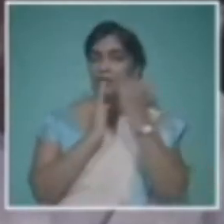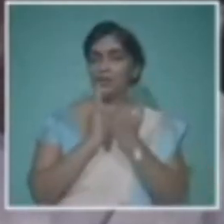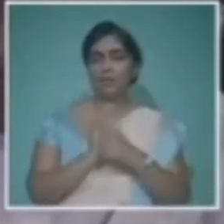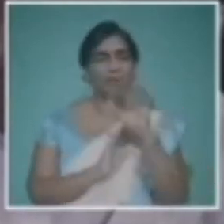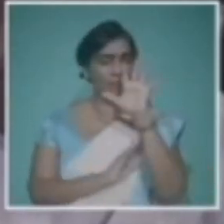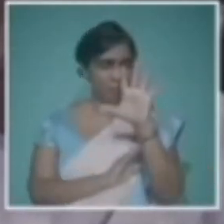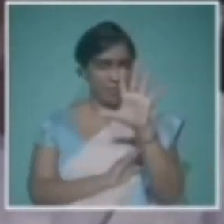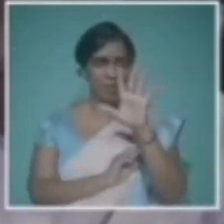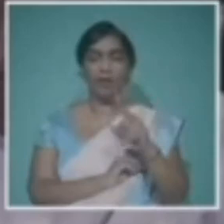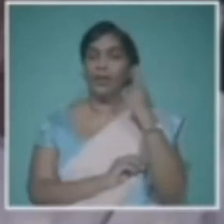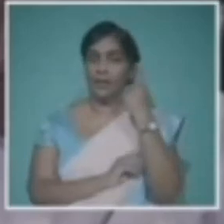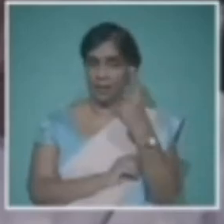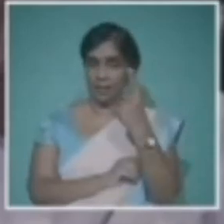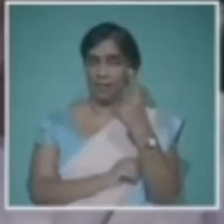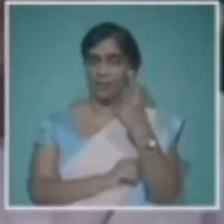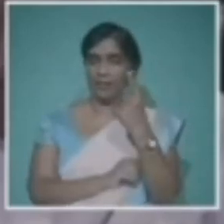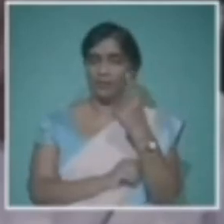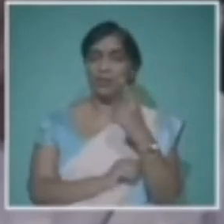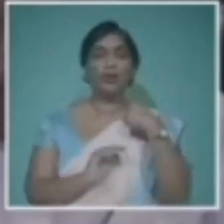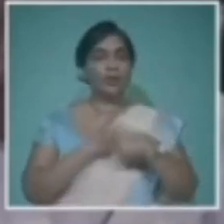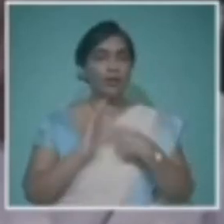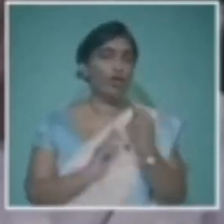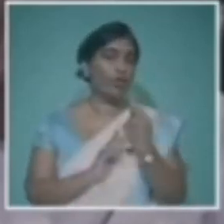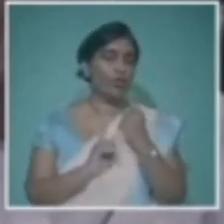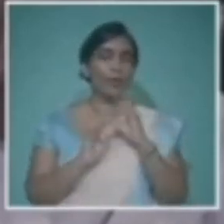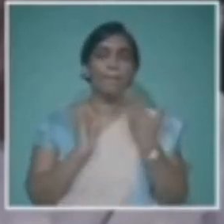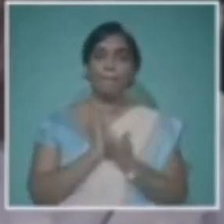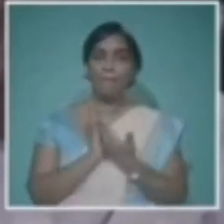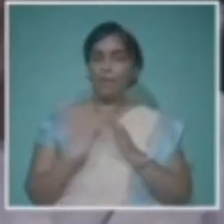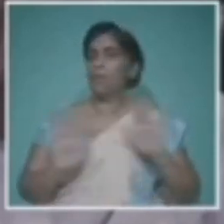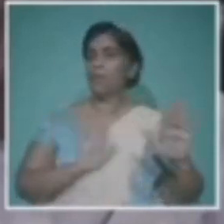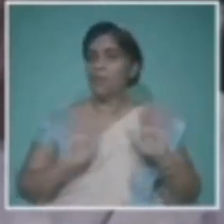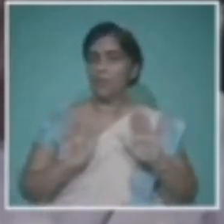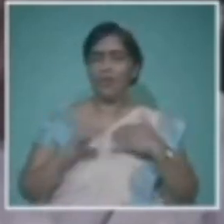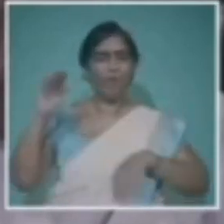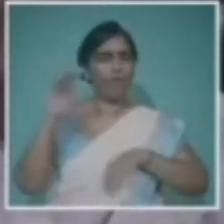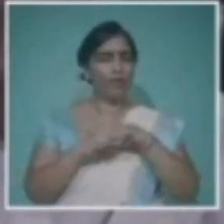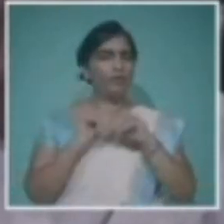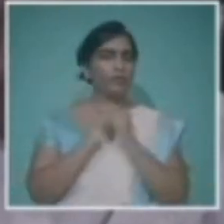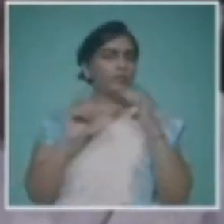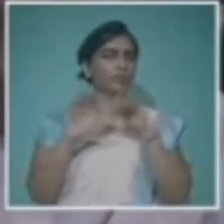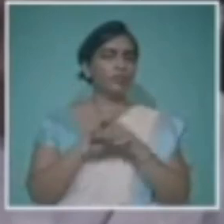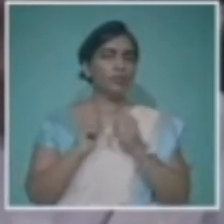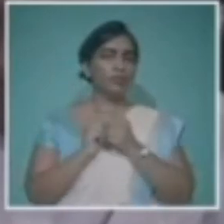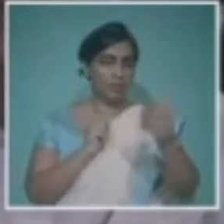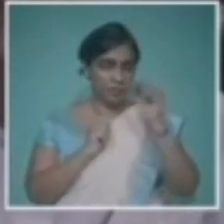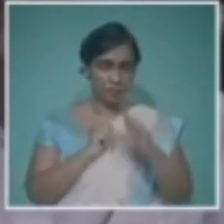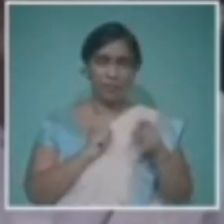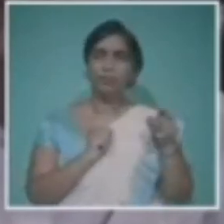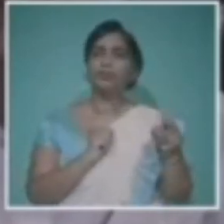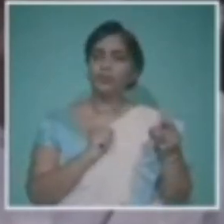කරයි. 1. රටේ මූල්‍ය ප්‍රතිපත්තිය හැසිරවීම. උපරිම සේවා නියුක්තිය පවත්වා